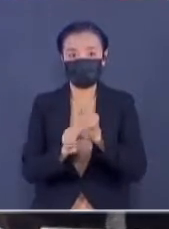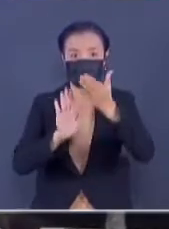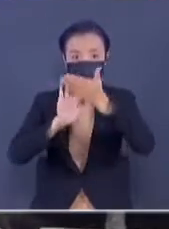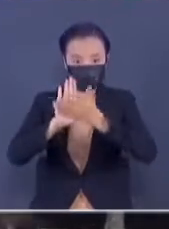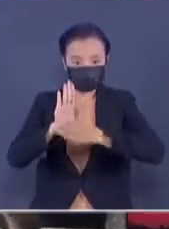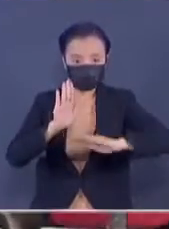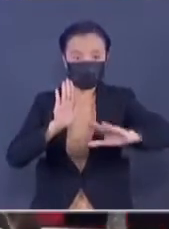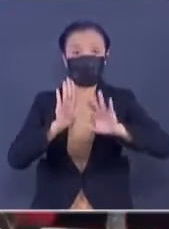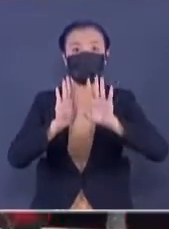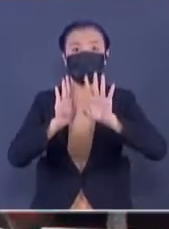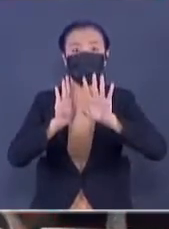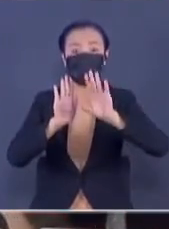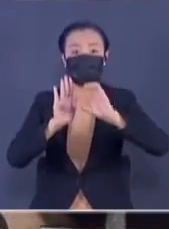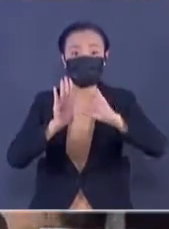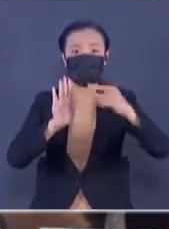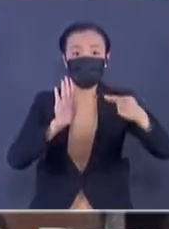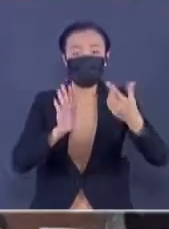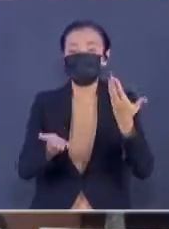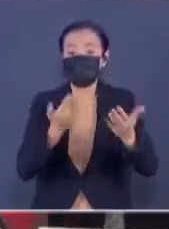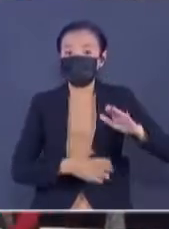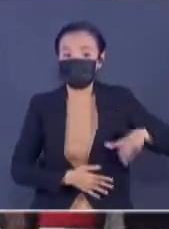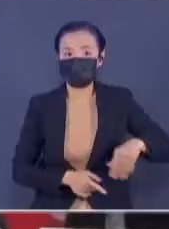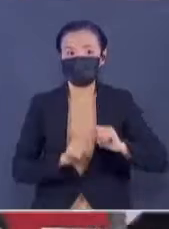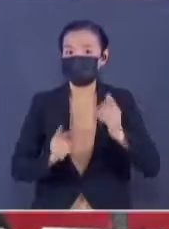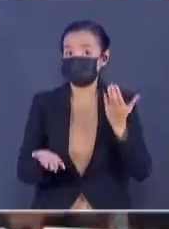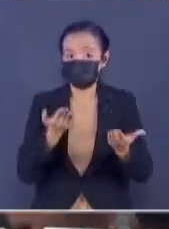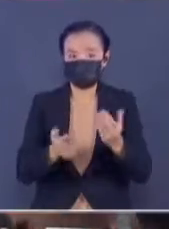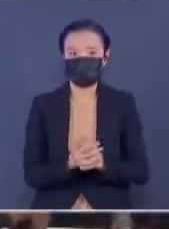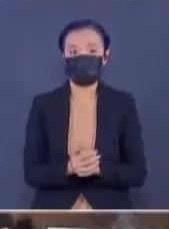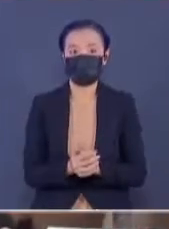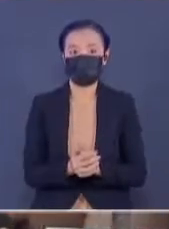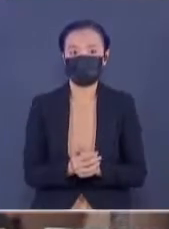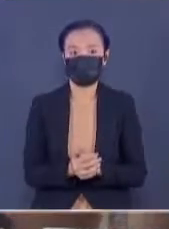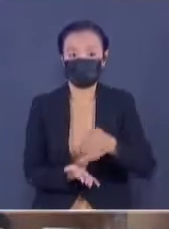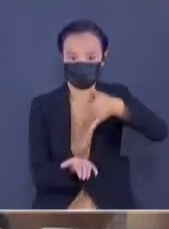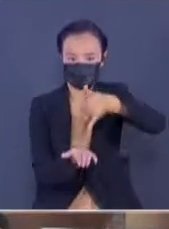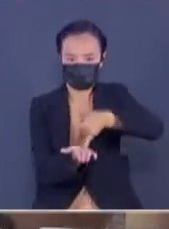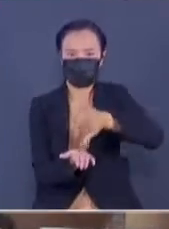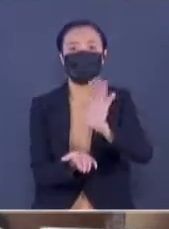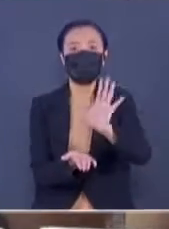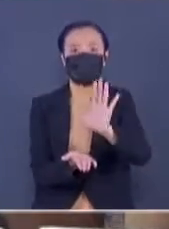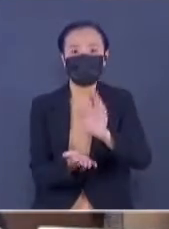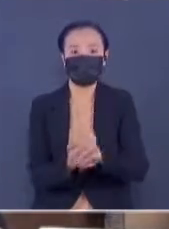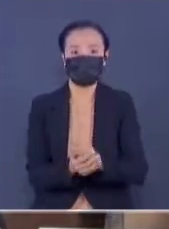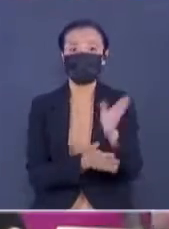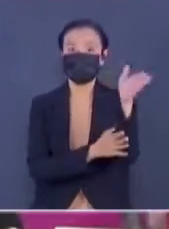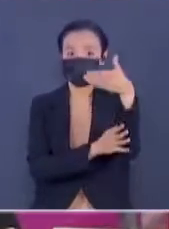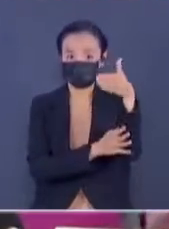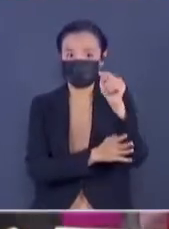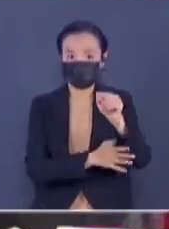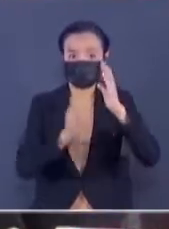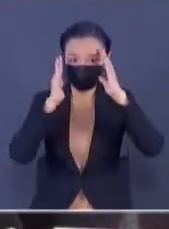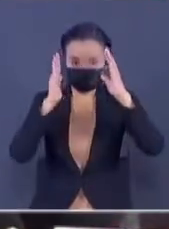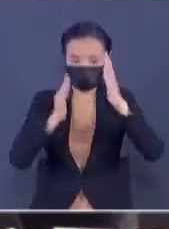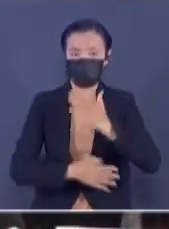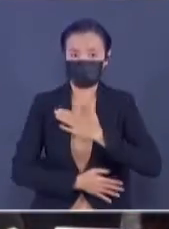ซีจีหรืออะไรนั่นเป็นอีกเรื่องหนึ่งภายหลังแต่ยังไงก็ตามนะคะนั่นไม่ใช่การเหยียบธงชาติค่ะนี่ค่ะคือธงชาติเจตนา